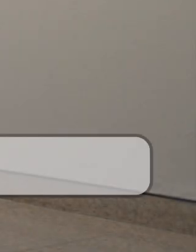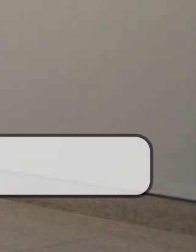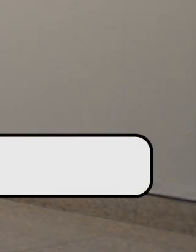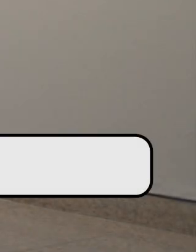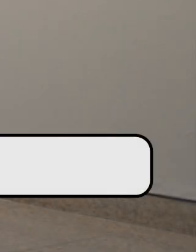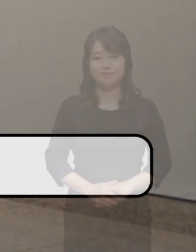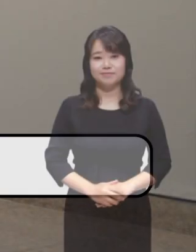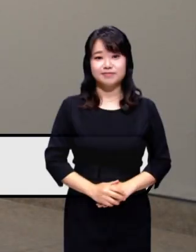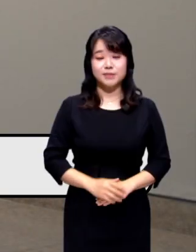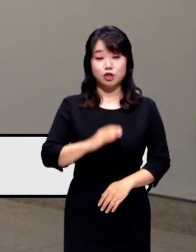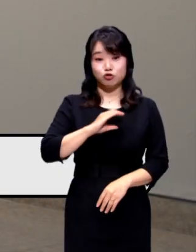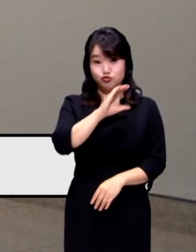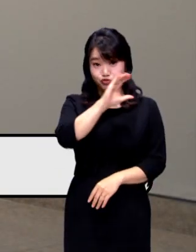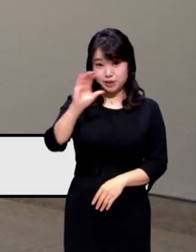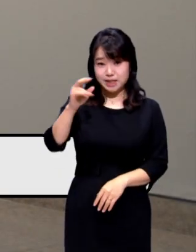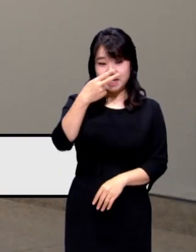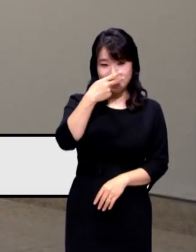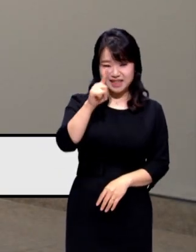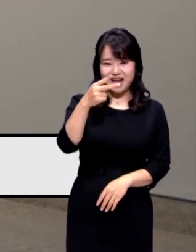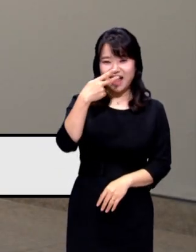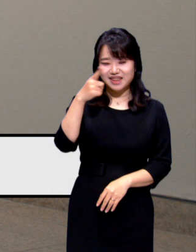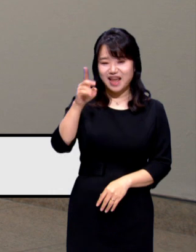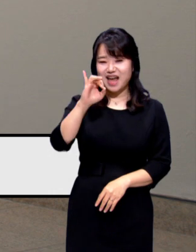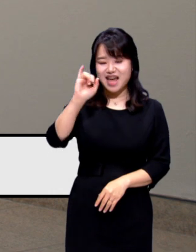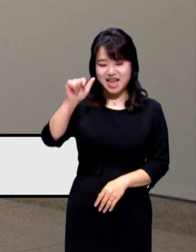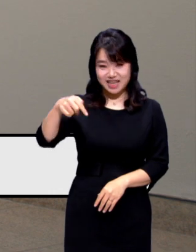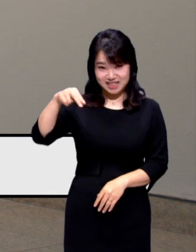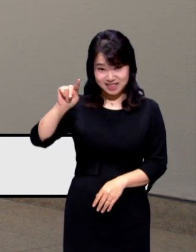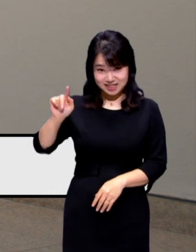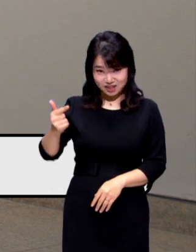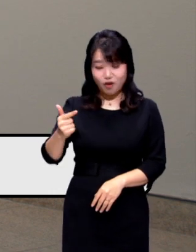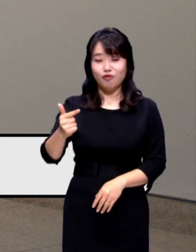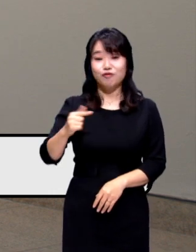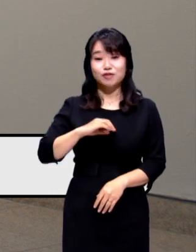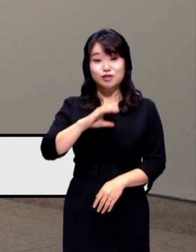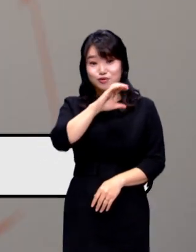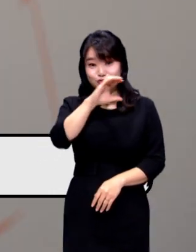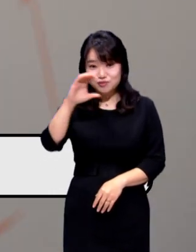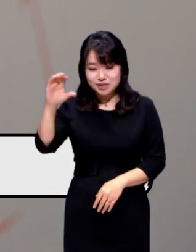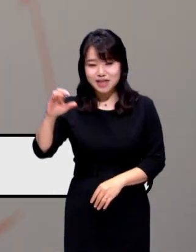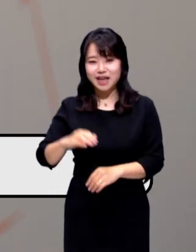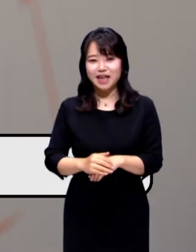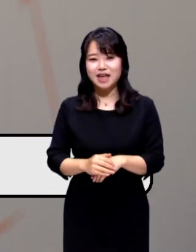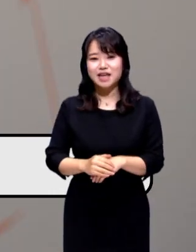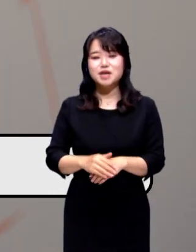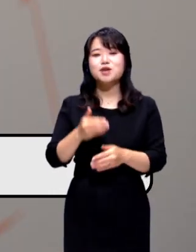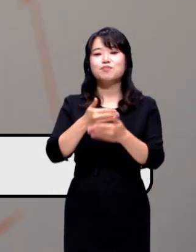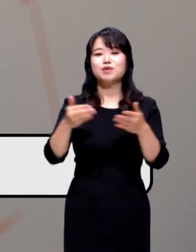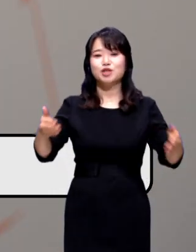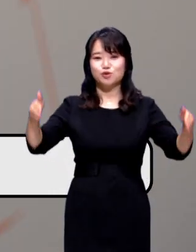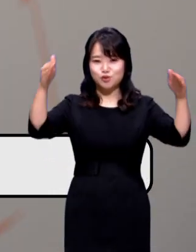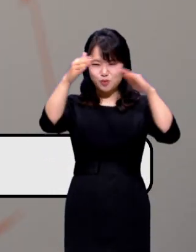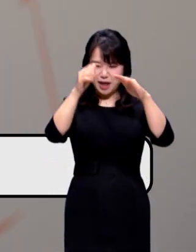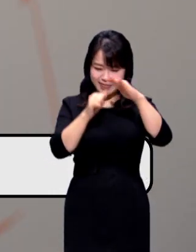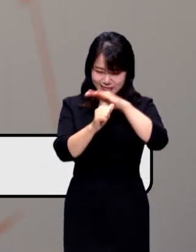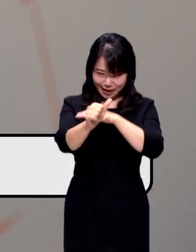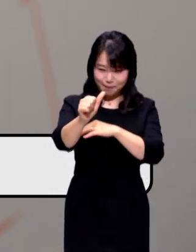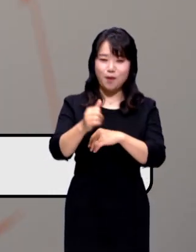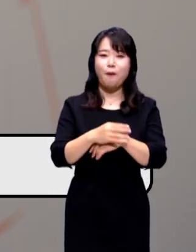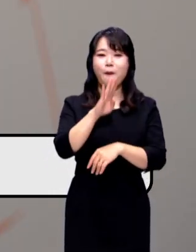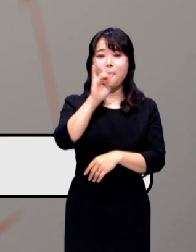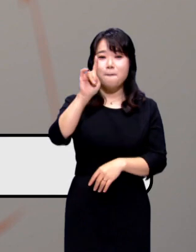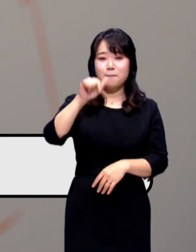네, 다다익선 즐거운 협연 전시는 국립현대미술관을 대표하는 소장품 백남준의